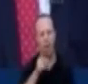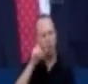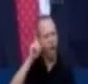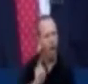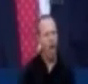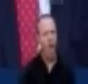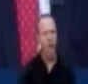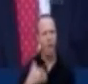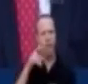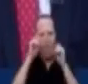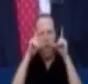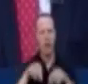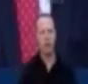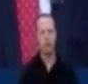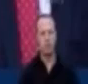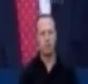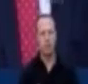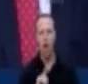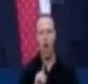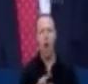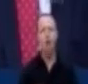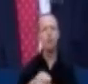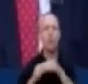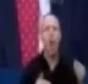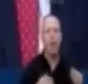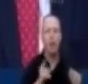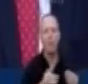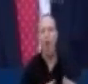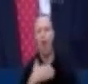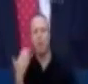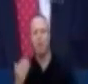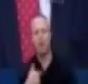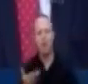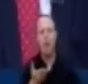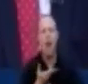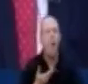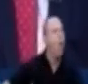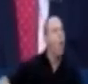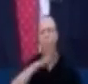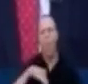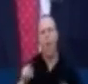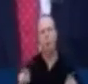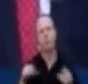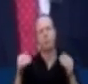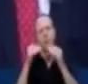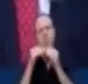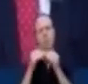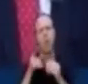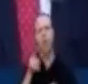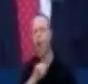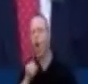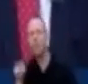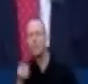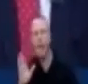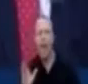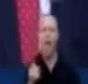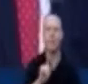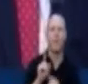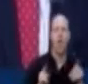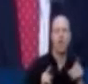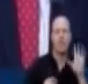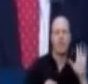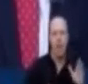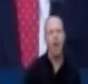להיות ער לזה. לא שמאלני ולא ימני, אני מקבל את כולם באשר הם. לא זרע ולא זרע. כן, עד